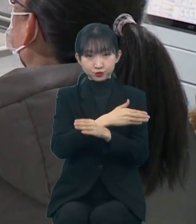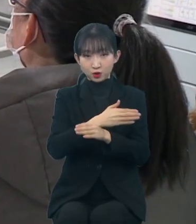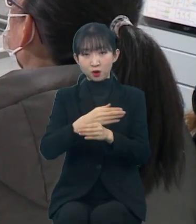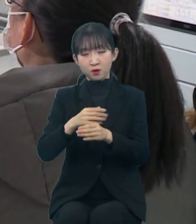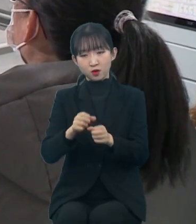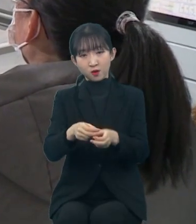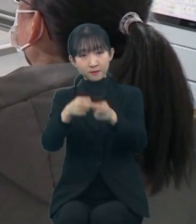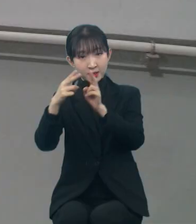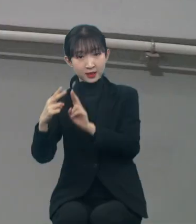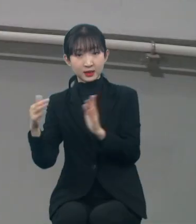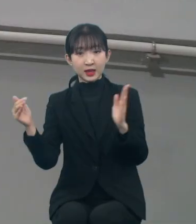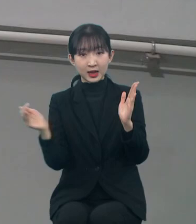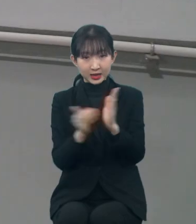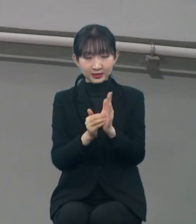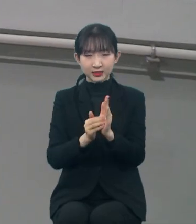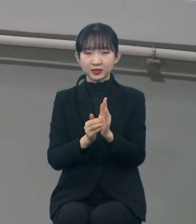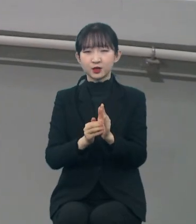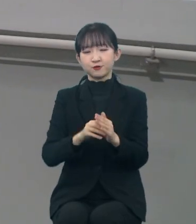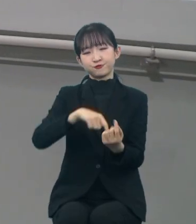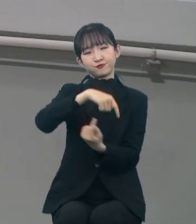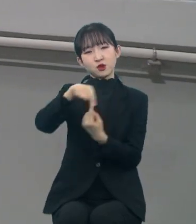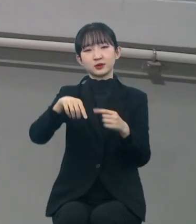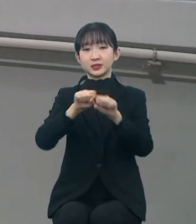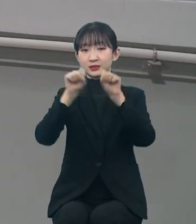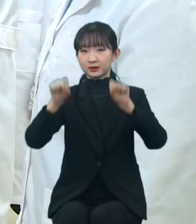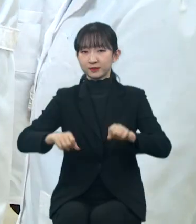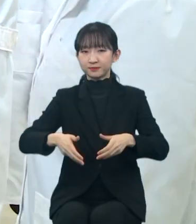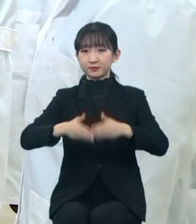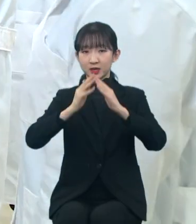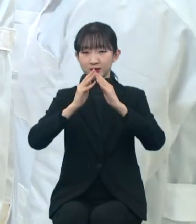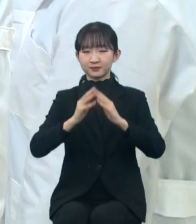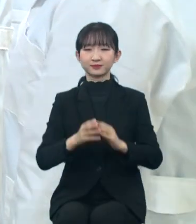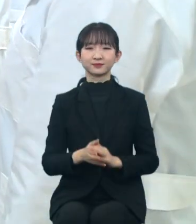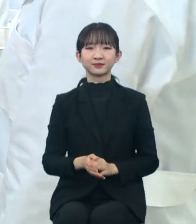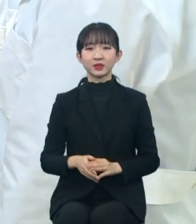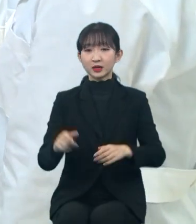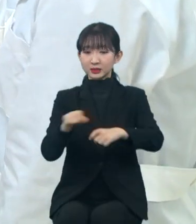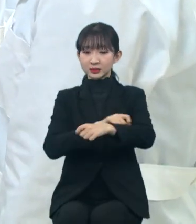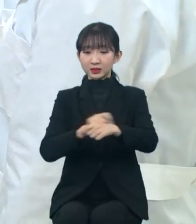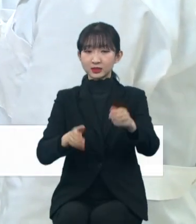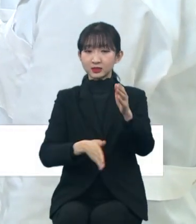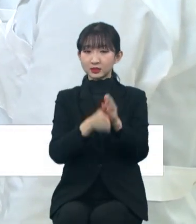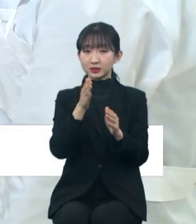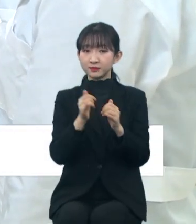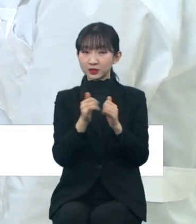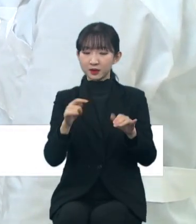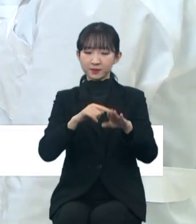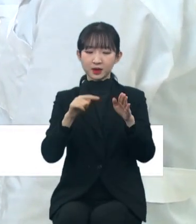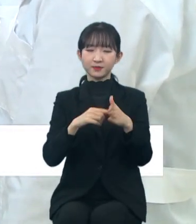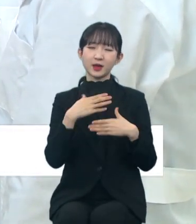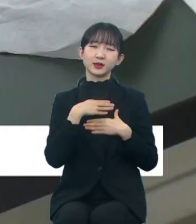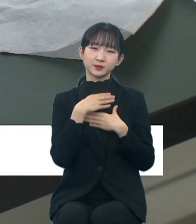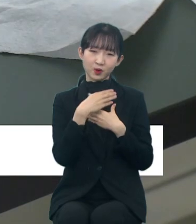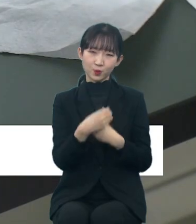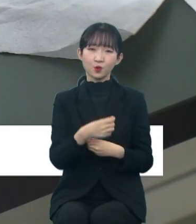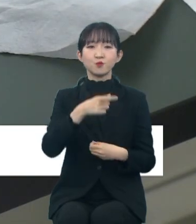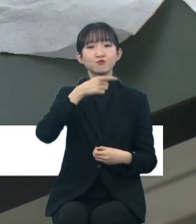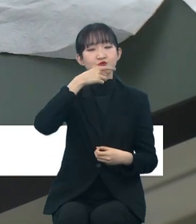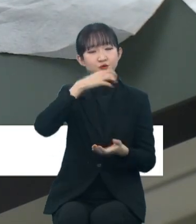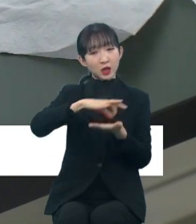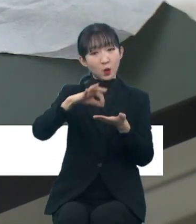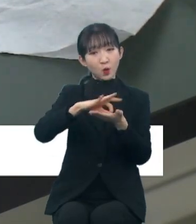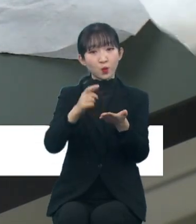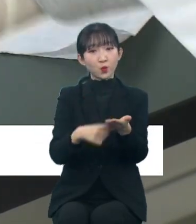기술을 접목한 통합 운영 체계를 도입하기로 했습니다. 특히 시민들이 안심하고 수돗물을 이용할 수 있도록